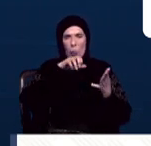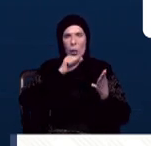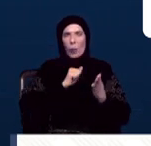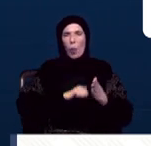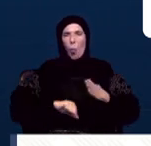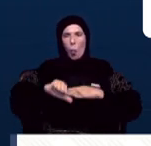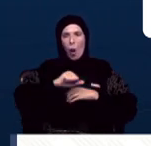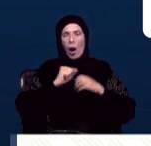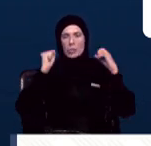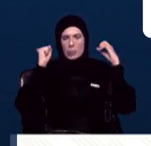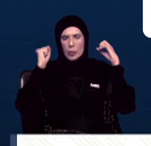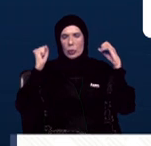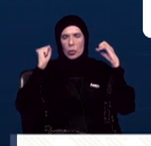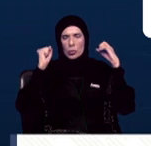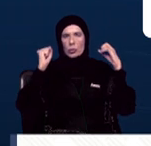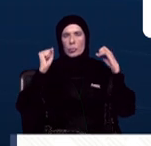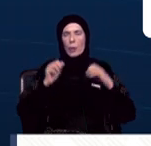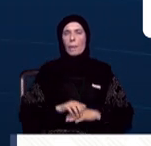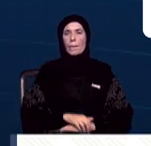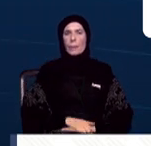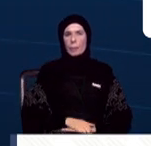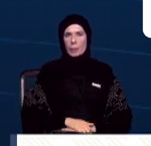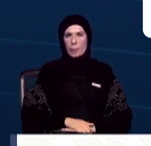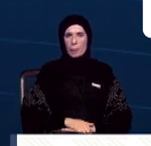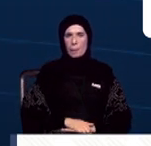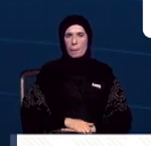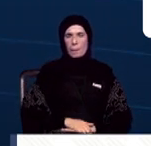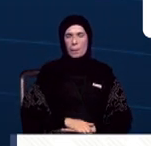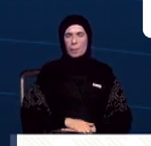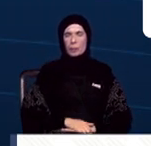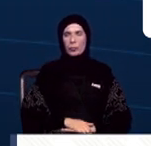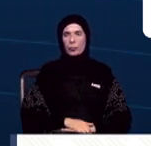المستقله وعاصمتها القدس الشرقيه